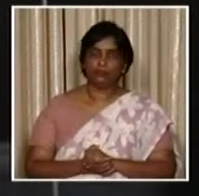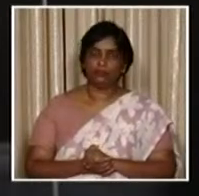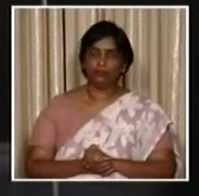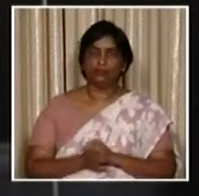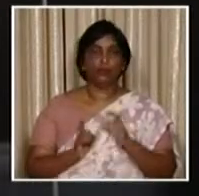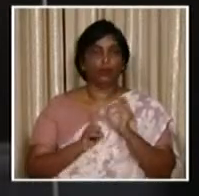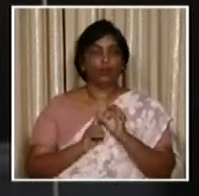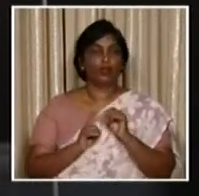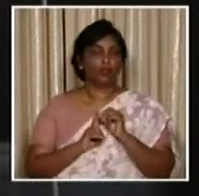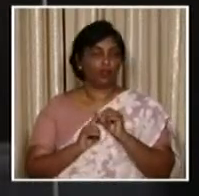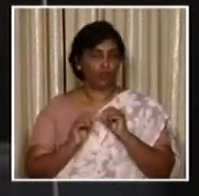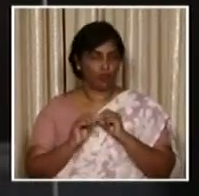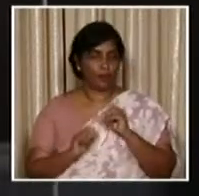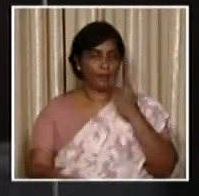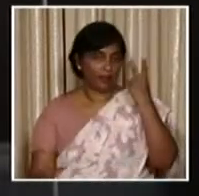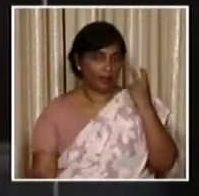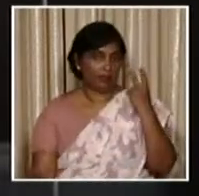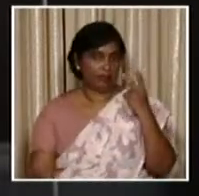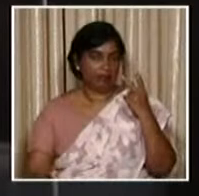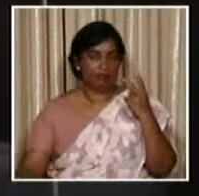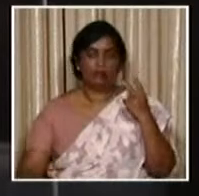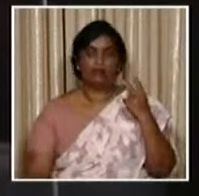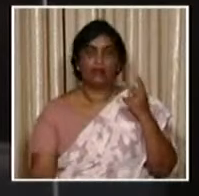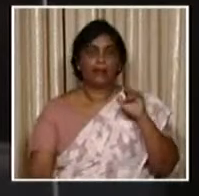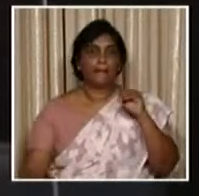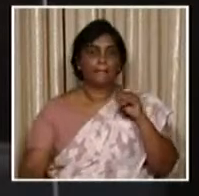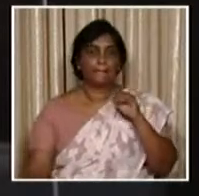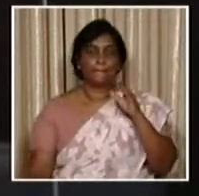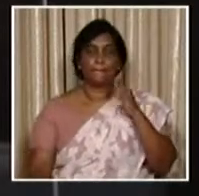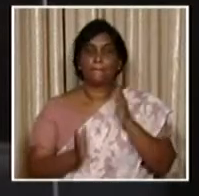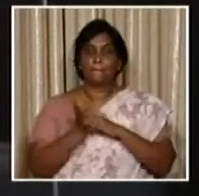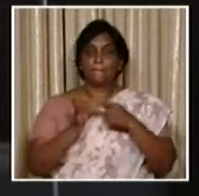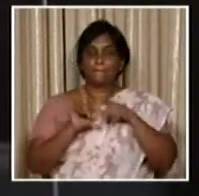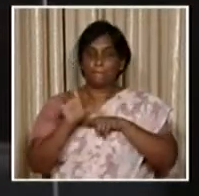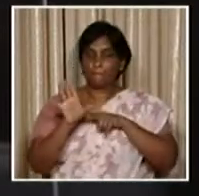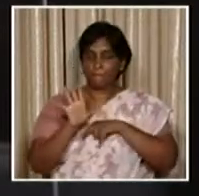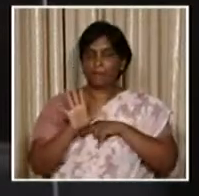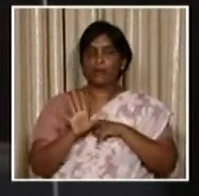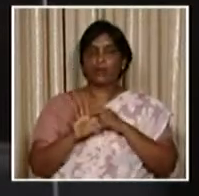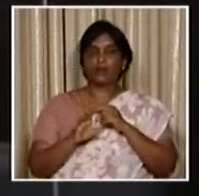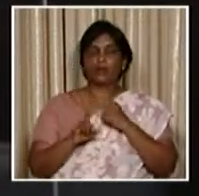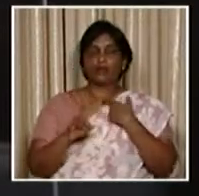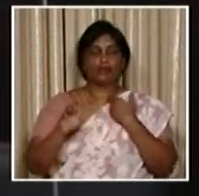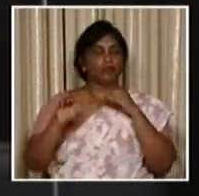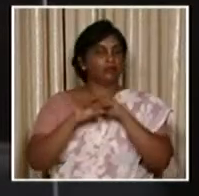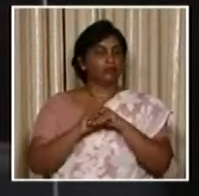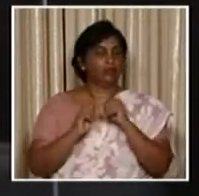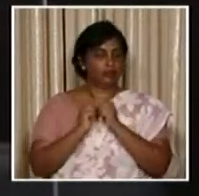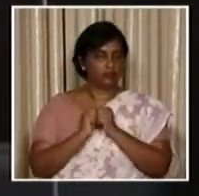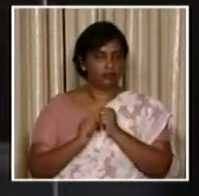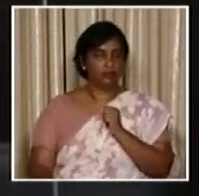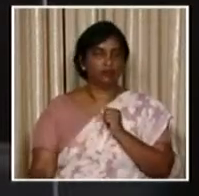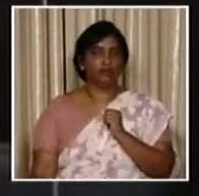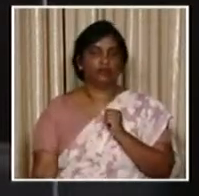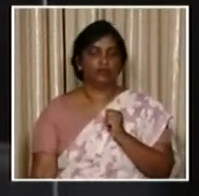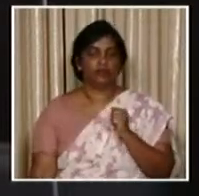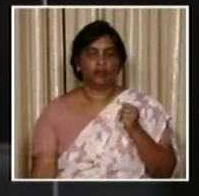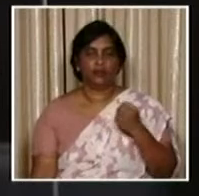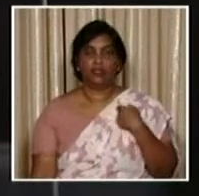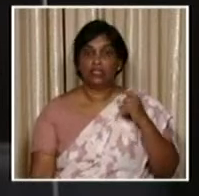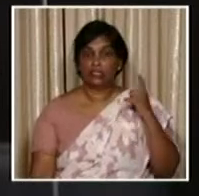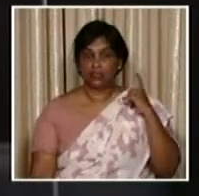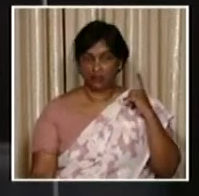Bonifas perada dedahe, Mei masa Colonel kene ketiad senang ke kepada kara, senang ke kahar